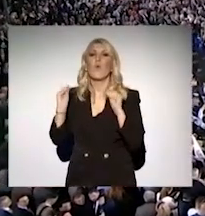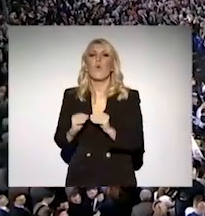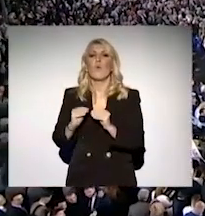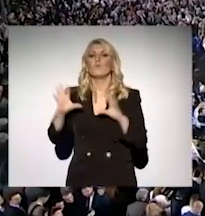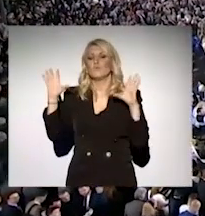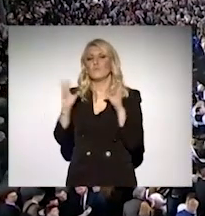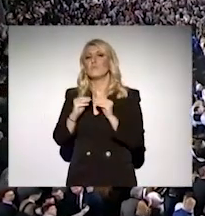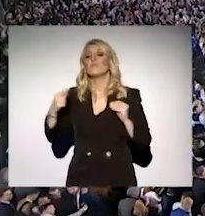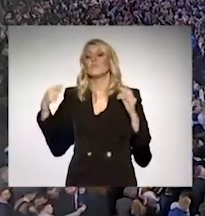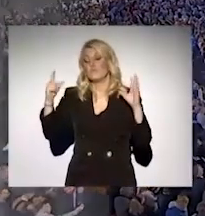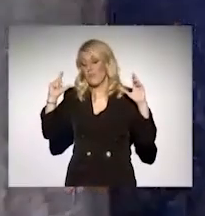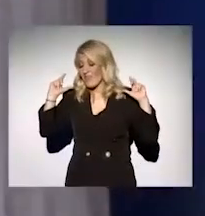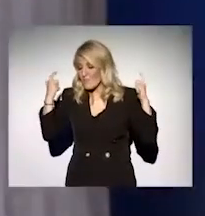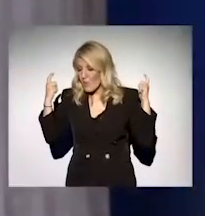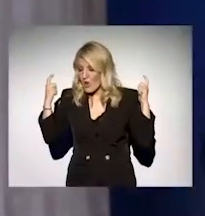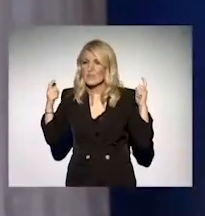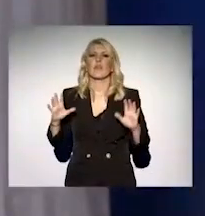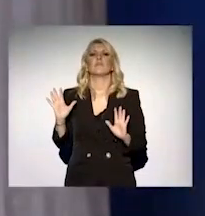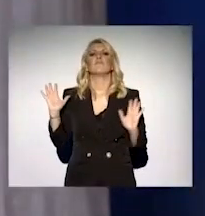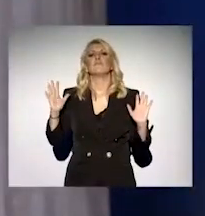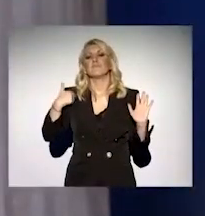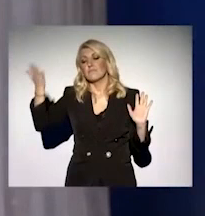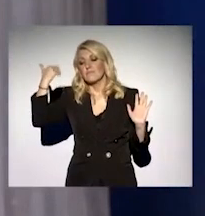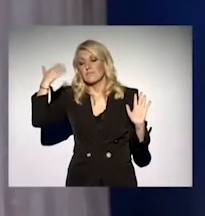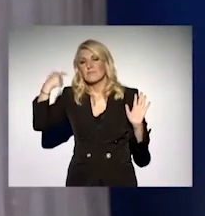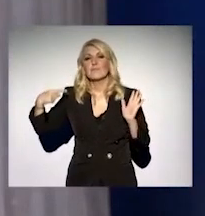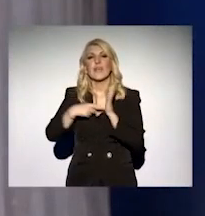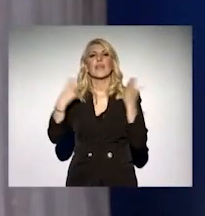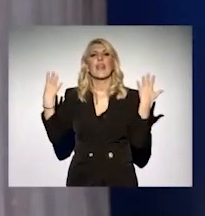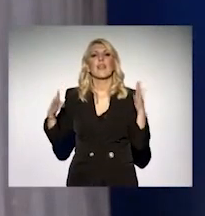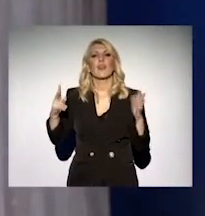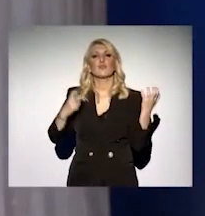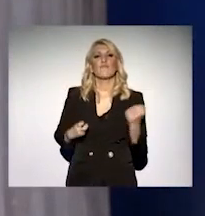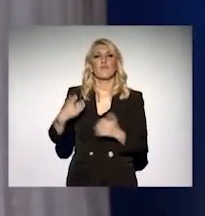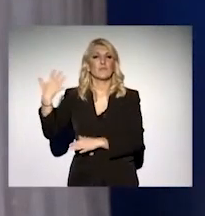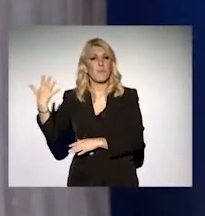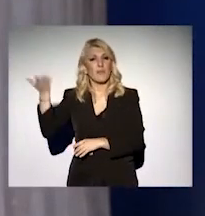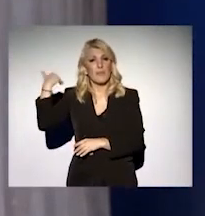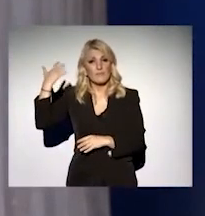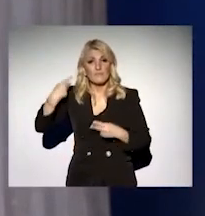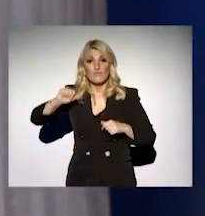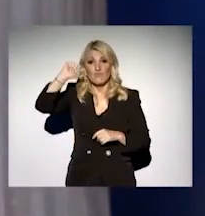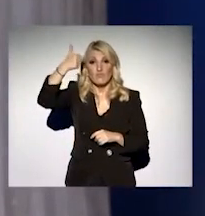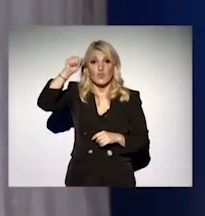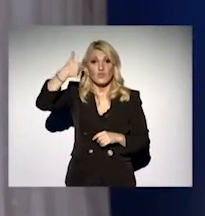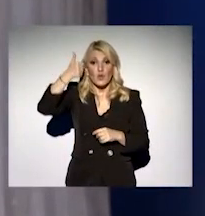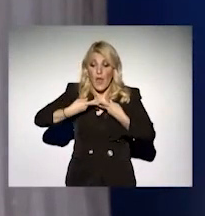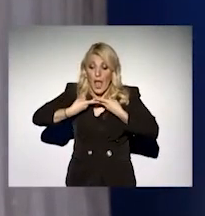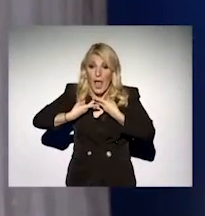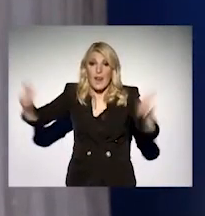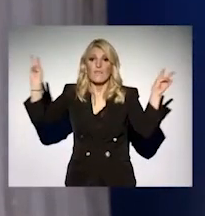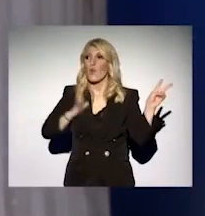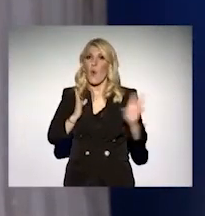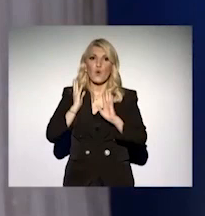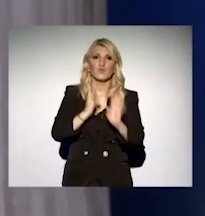κύριο Κασελάκη, το βλέπουμε καθημερινά, το βλέπουμε σε μία σειρά πραγμάτων. Δυστυχώς δεν το βλέπουμε μόνο από τον κύριο Κασελάκη, βέβαια.